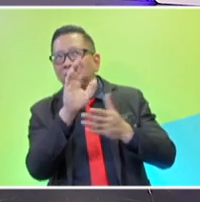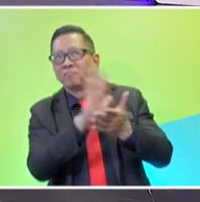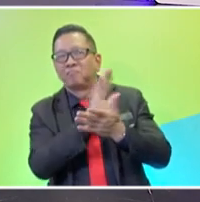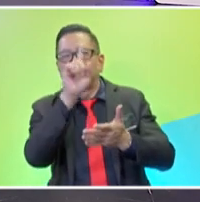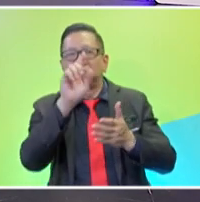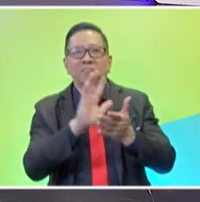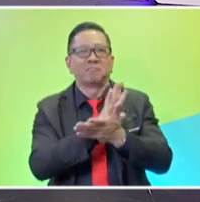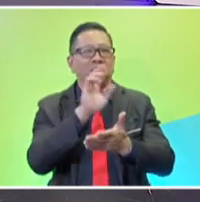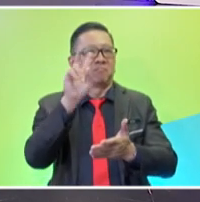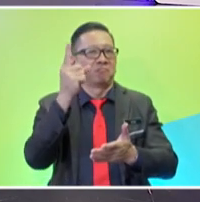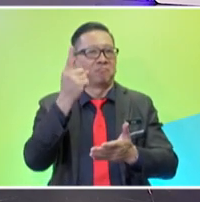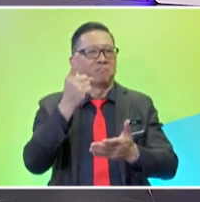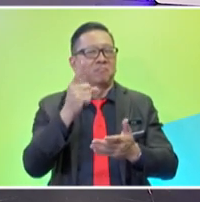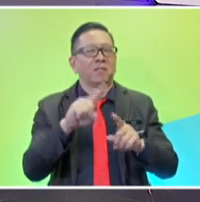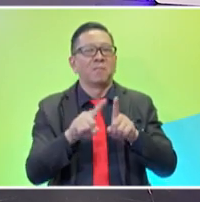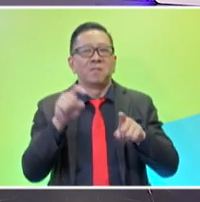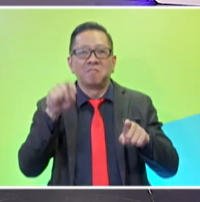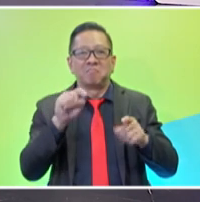tapi yang ini ada tiga